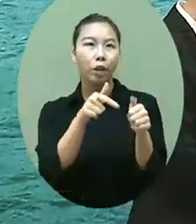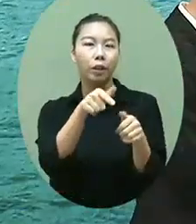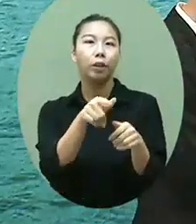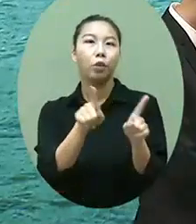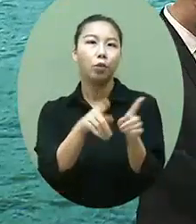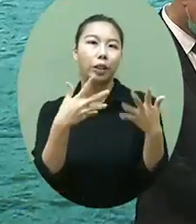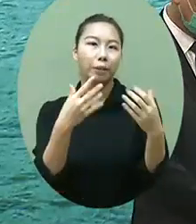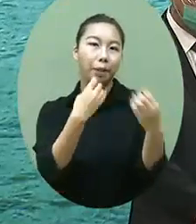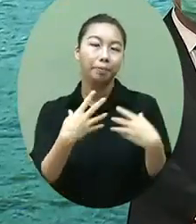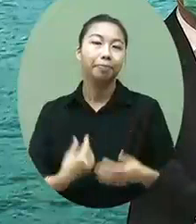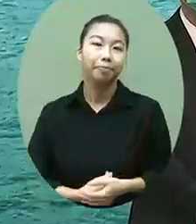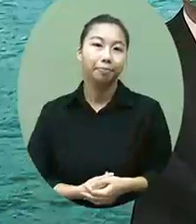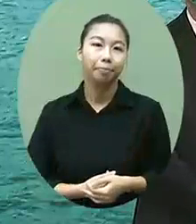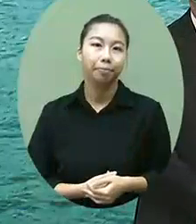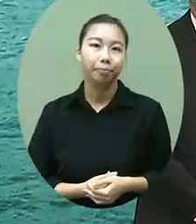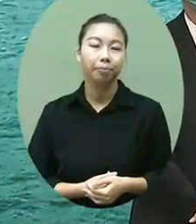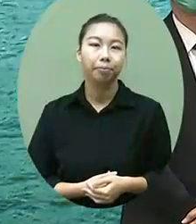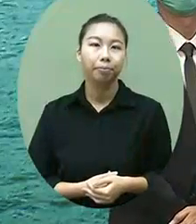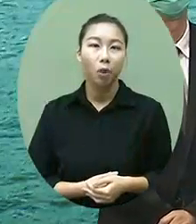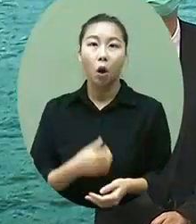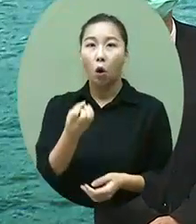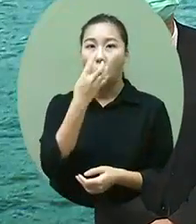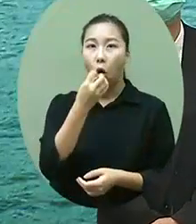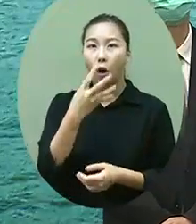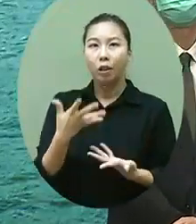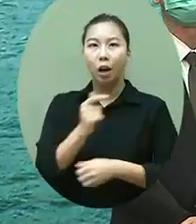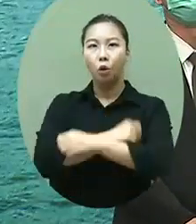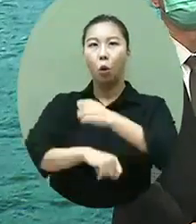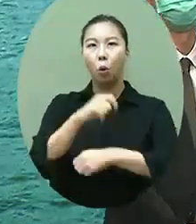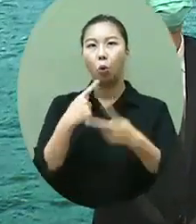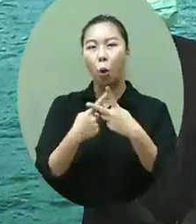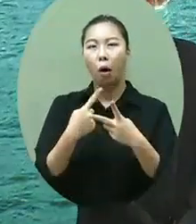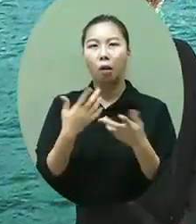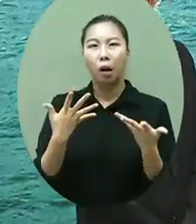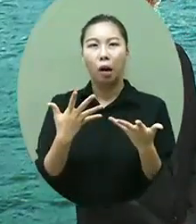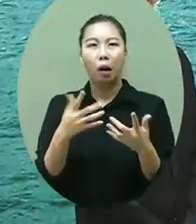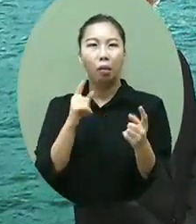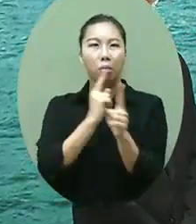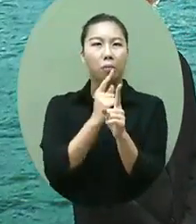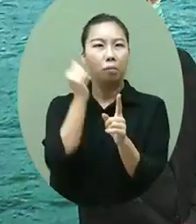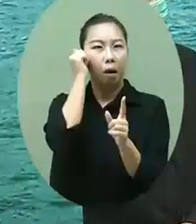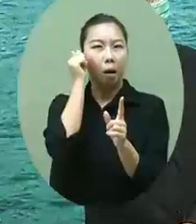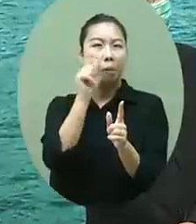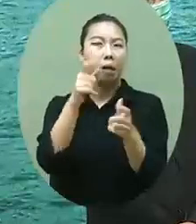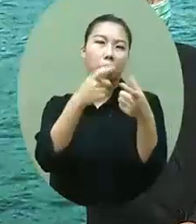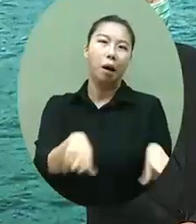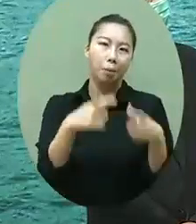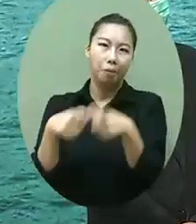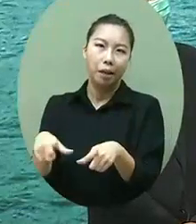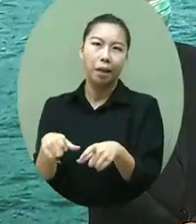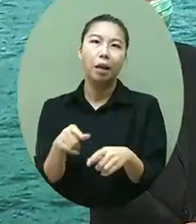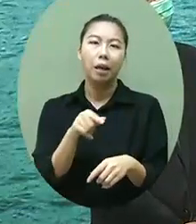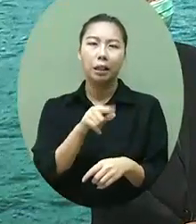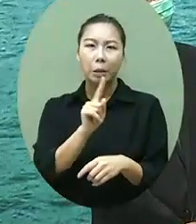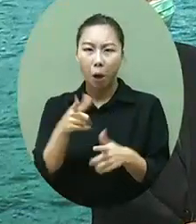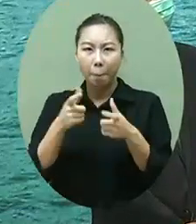如多謝我哋呢位同事嘅提問香港我哋而家勞工面對最大嘅問題就係失業嘅問題。點樣可